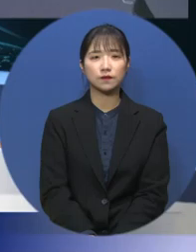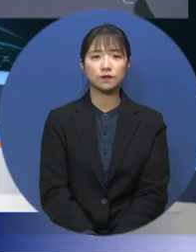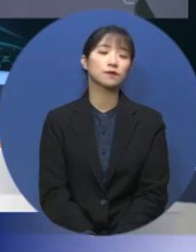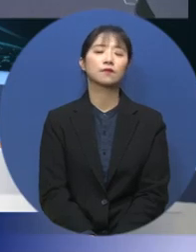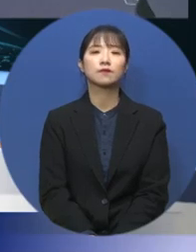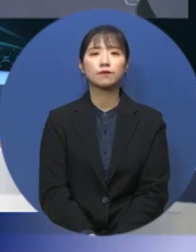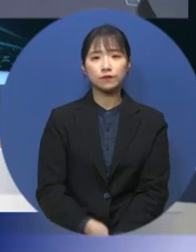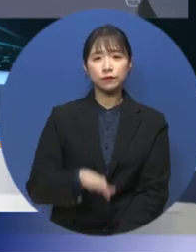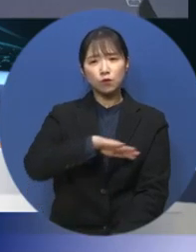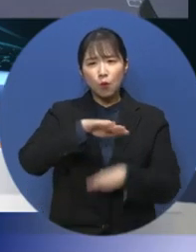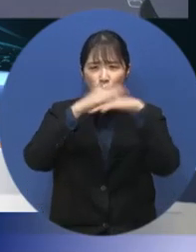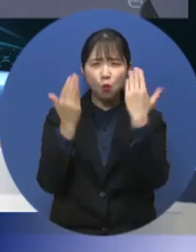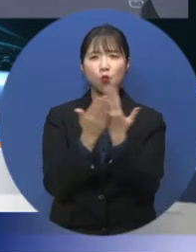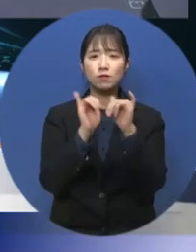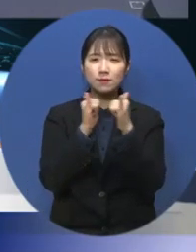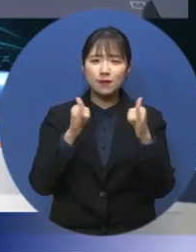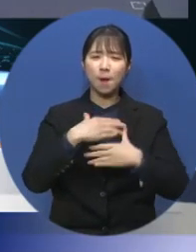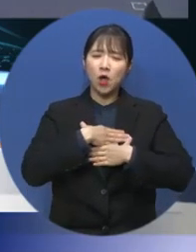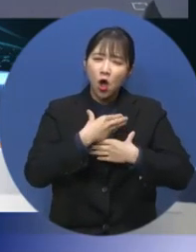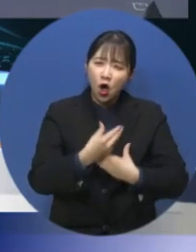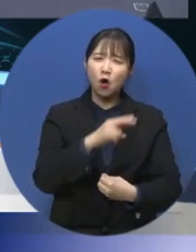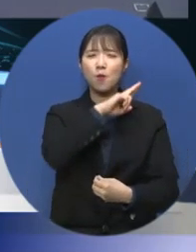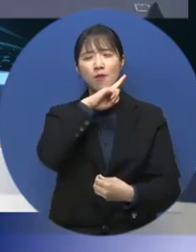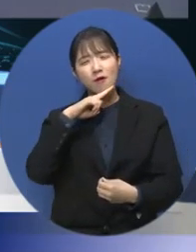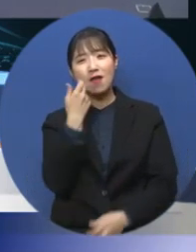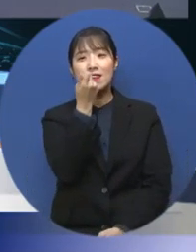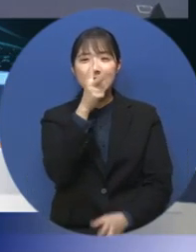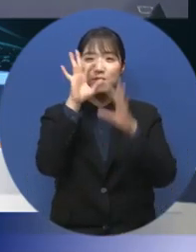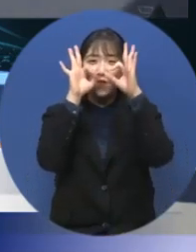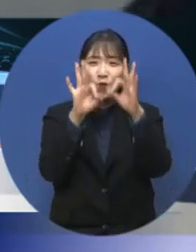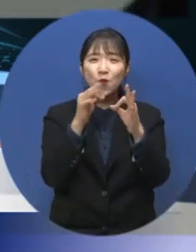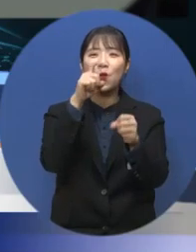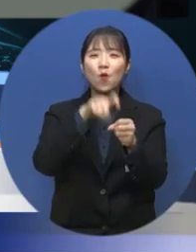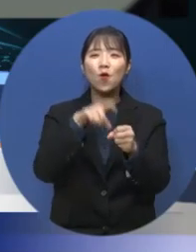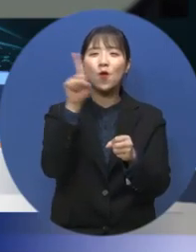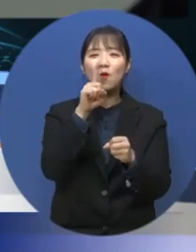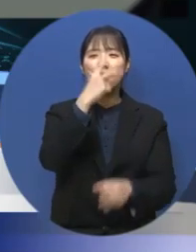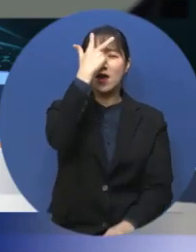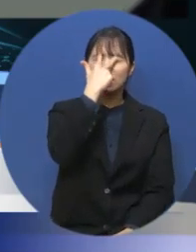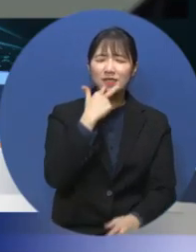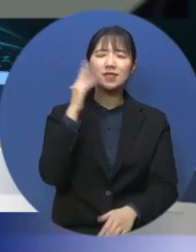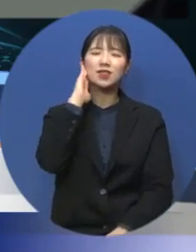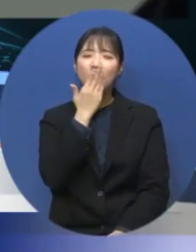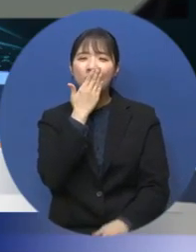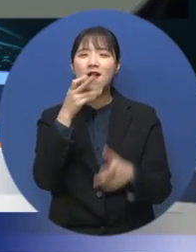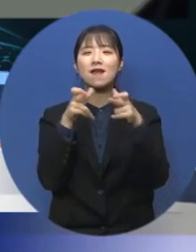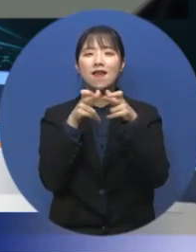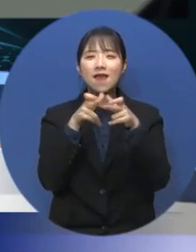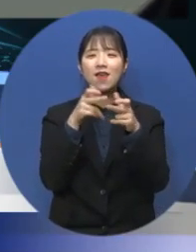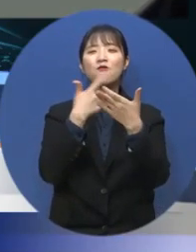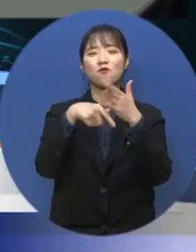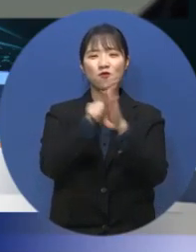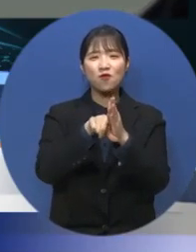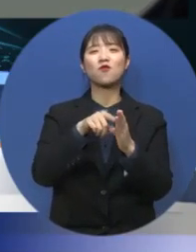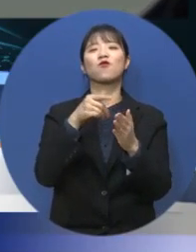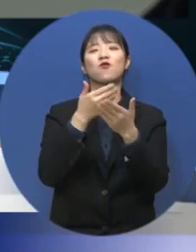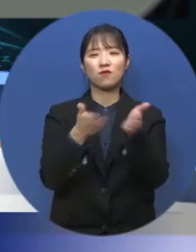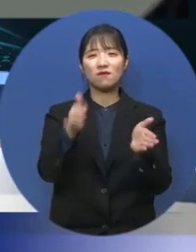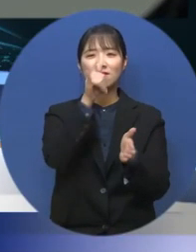누구나 편하게 tv 를 볼 수 있는 시 청각장애인 용 맟춤형 티비가 무료로 보고 됩니다 점짜리 뭐 콩과 수